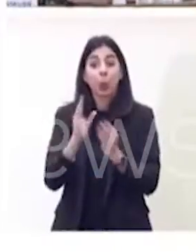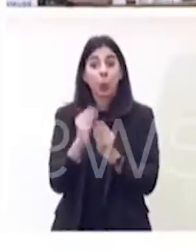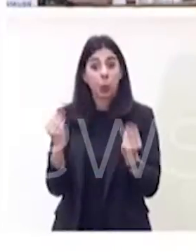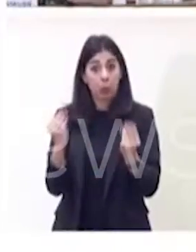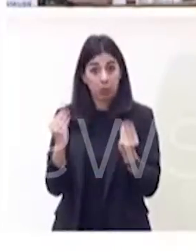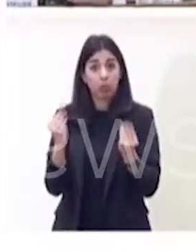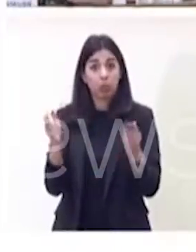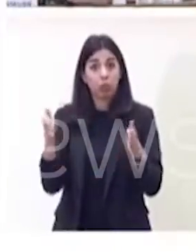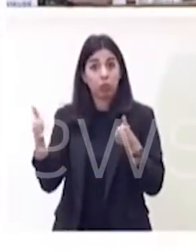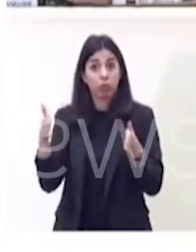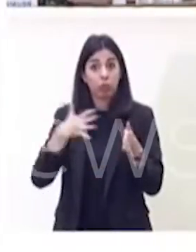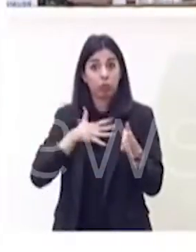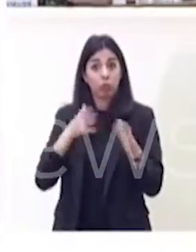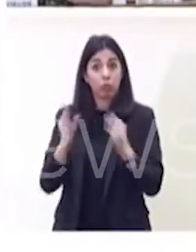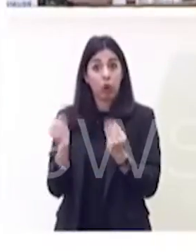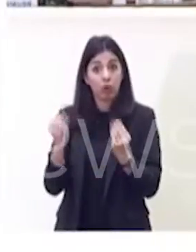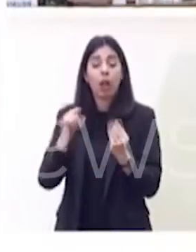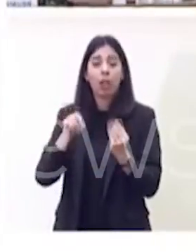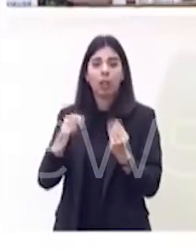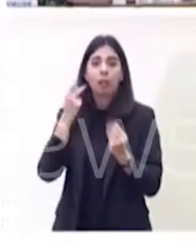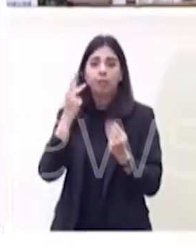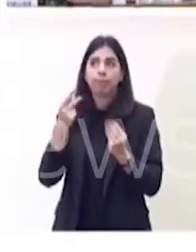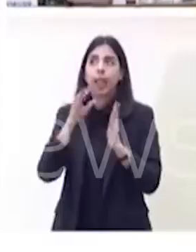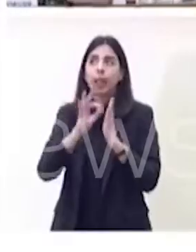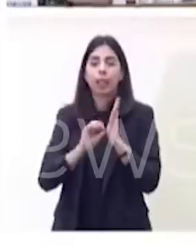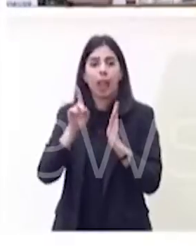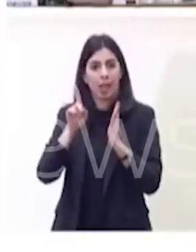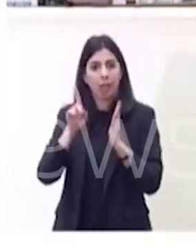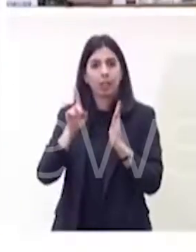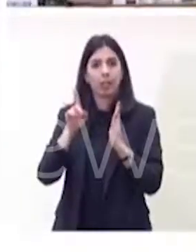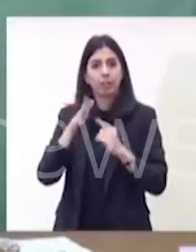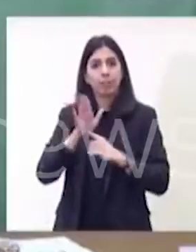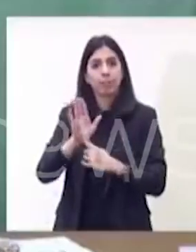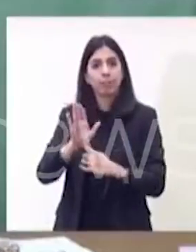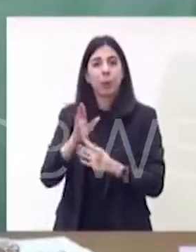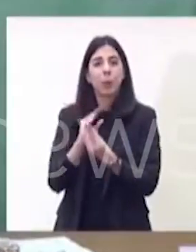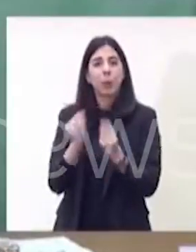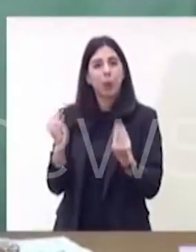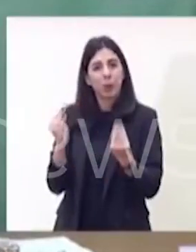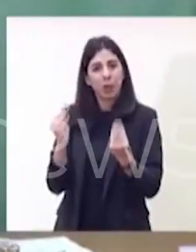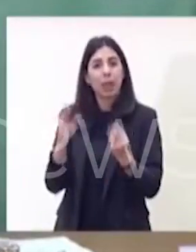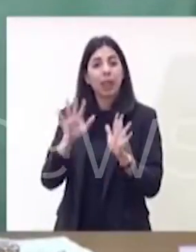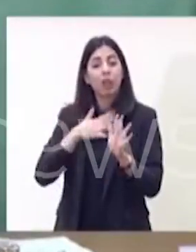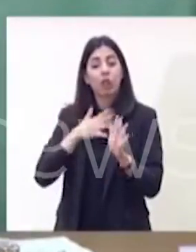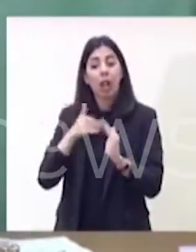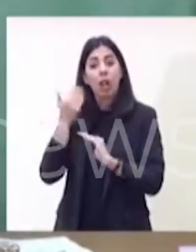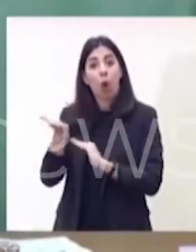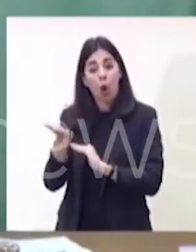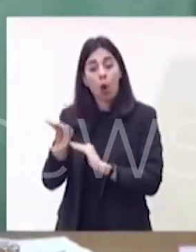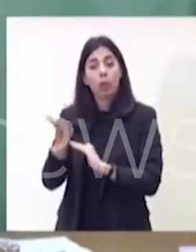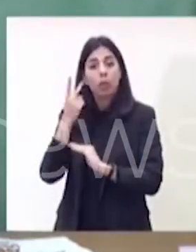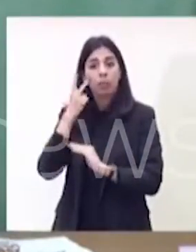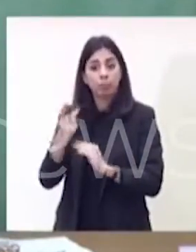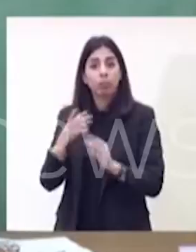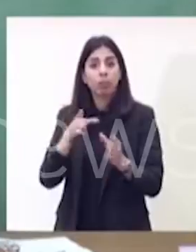giovani e anche in questo caso ci sono dei dati che ci mostrano come sostanzialmente i ragazzini in particolare a 10 anni in su hanno un'incidenza